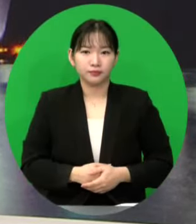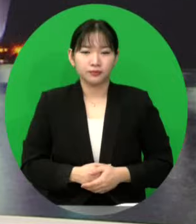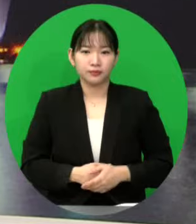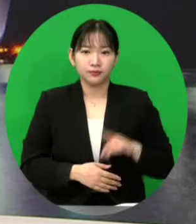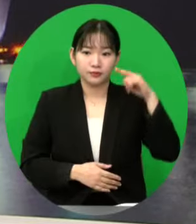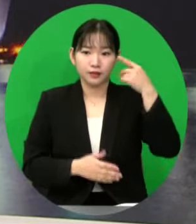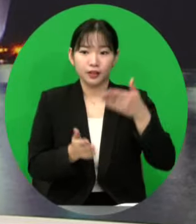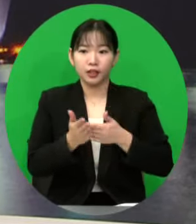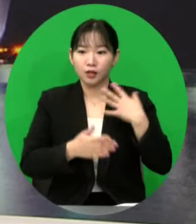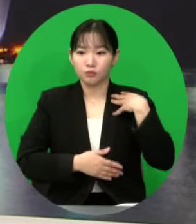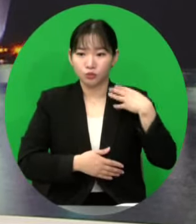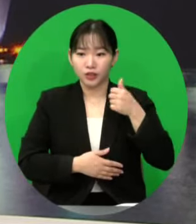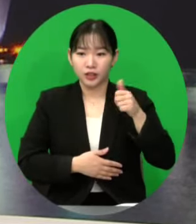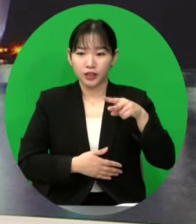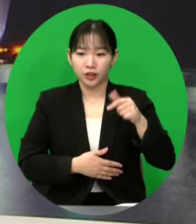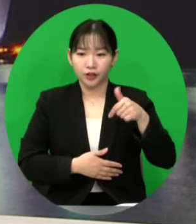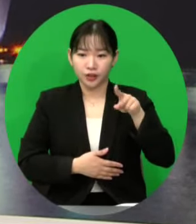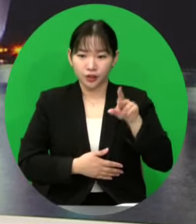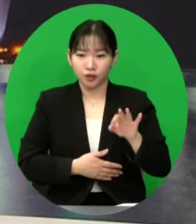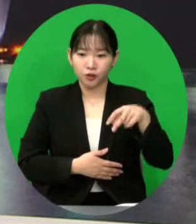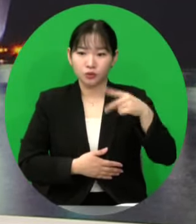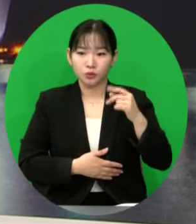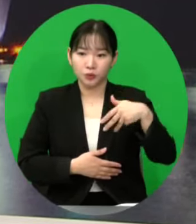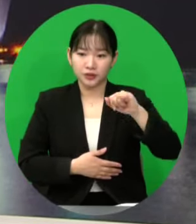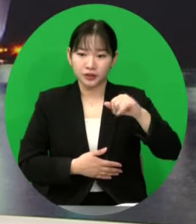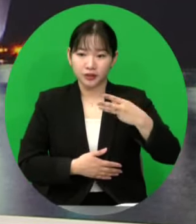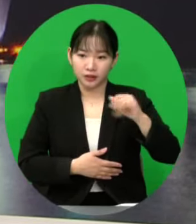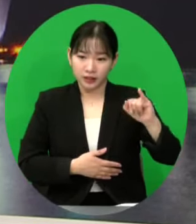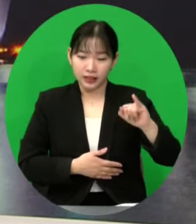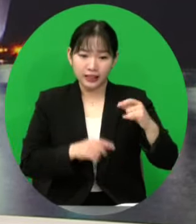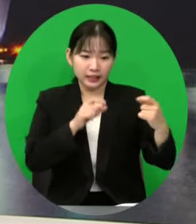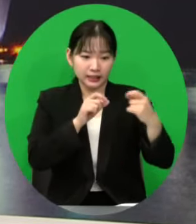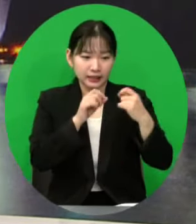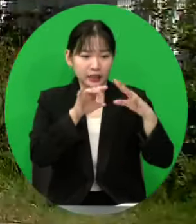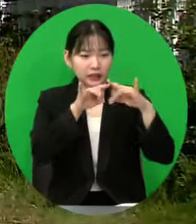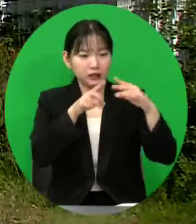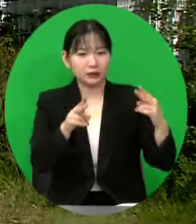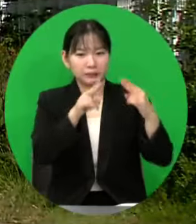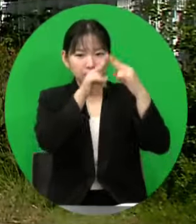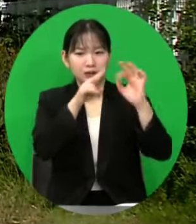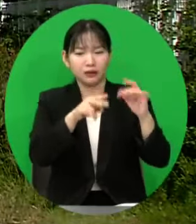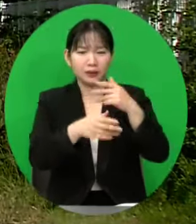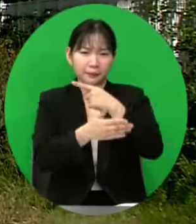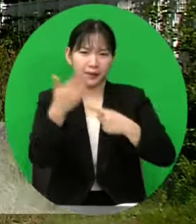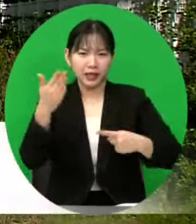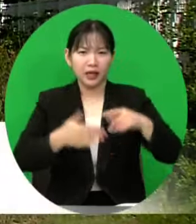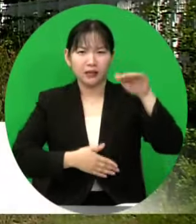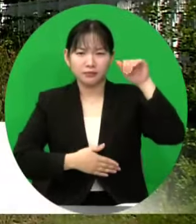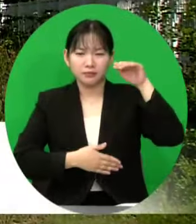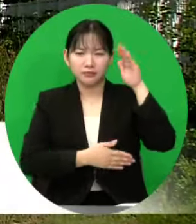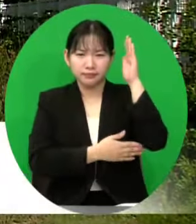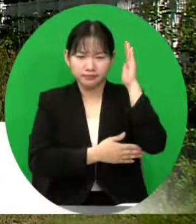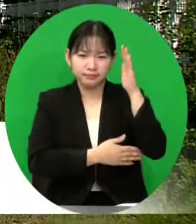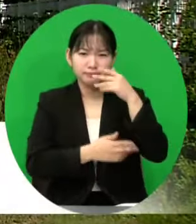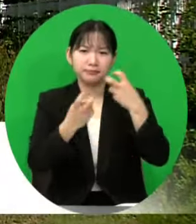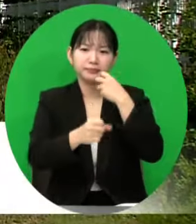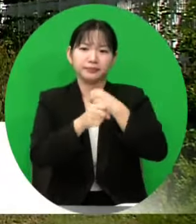다음 뉴스입니다. 무안군 현경면 송정리 인근 주민들이 변전소로 인한 피해 등을 주장하며 대책 마련을 촉구하고